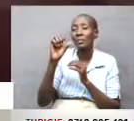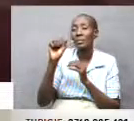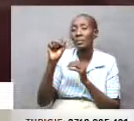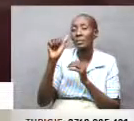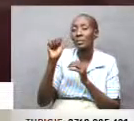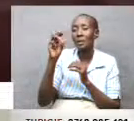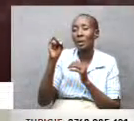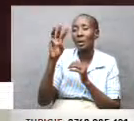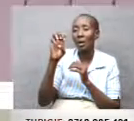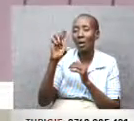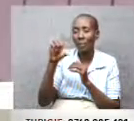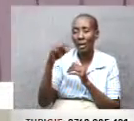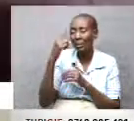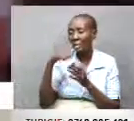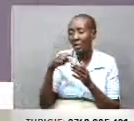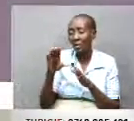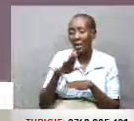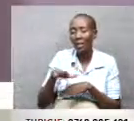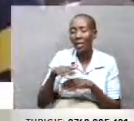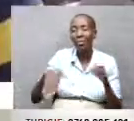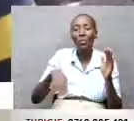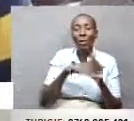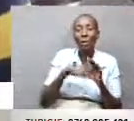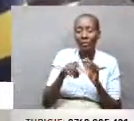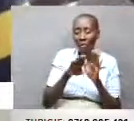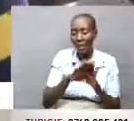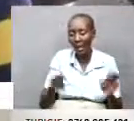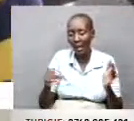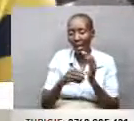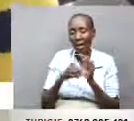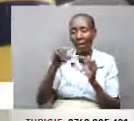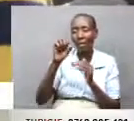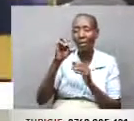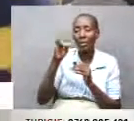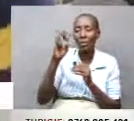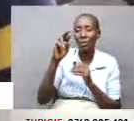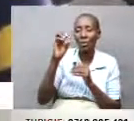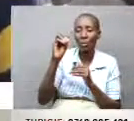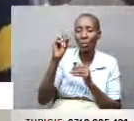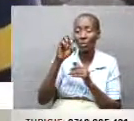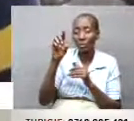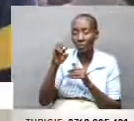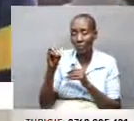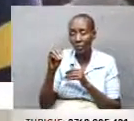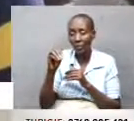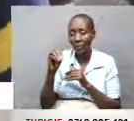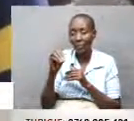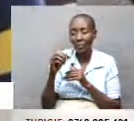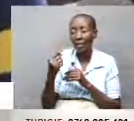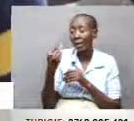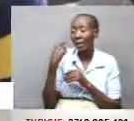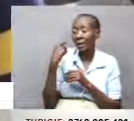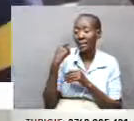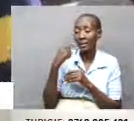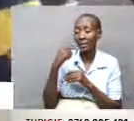kwa wakazi wa shamba la Soronzo waliofurushwa. Bwana commissioner, tunapoongea hivyo unajua mambo ya ex Soronzo. Juzi mheshimiwa Tobiko,